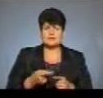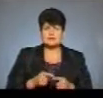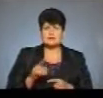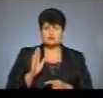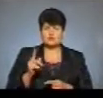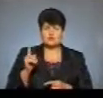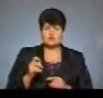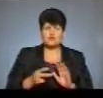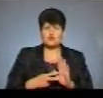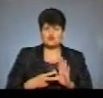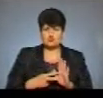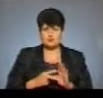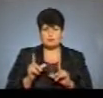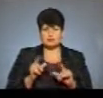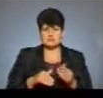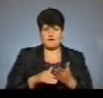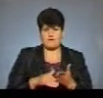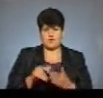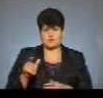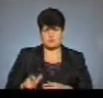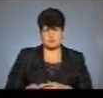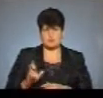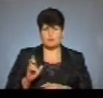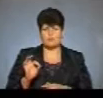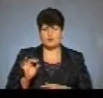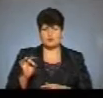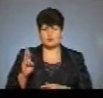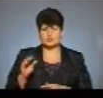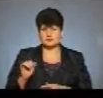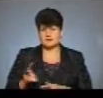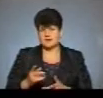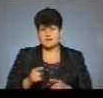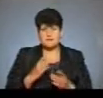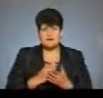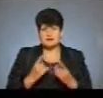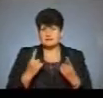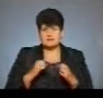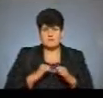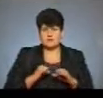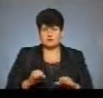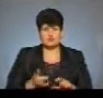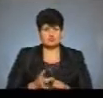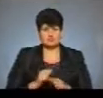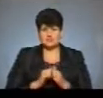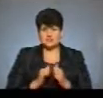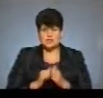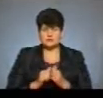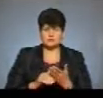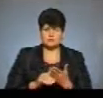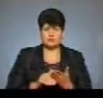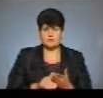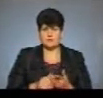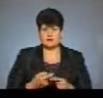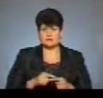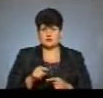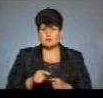107-ма поїздка волонтерів на схід. Борщівка має такий якийсь великий патріотизм і дуже часто долучається до цієї волонтерської допомоги. От